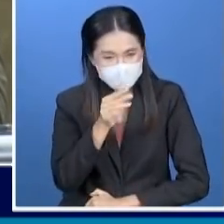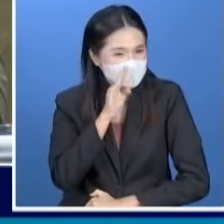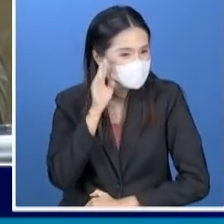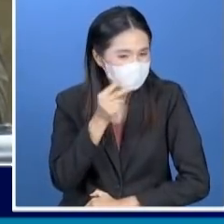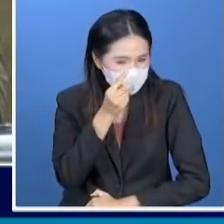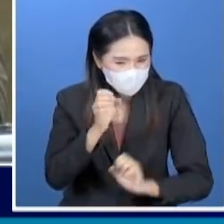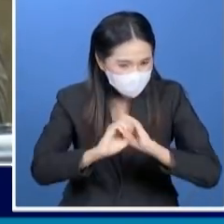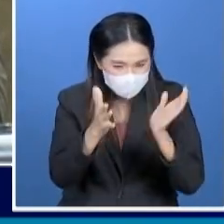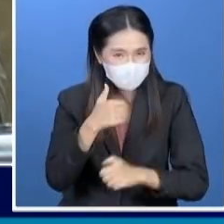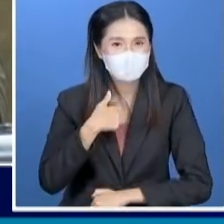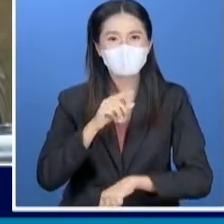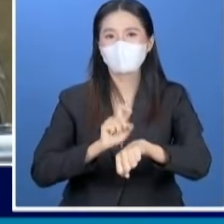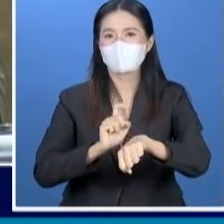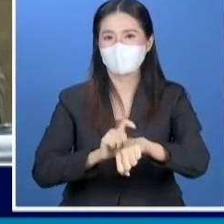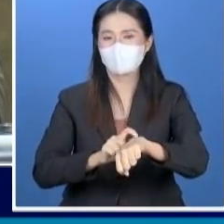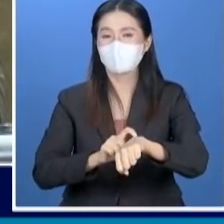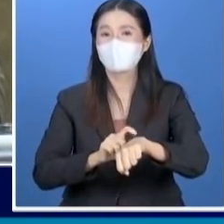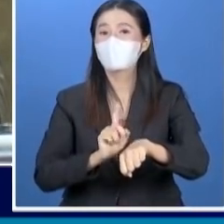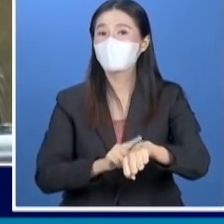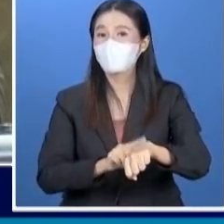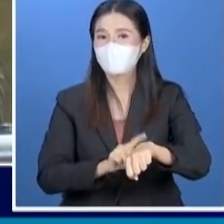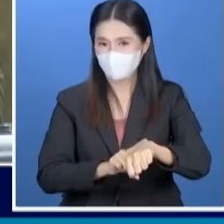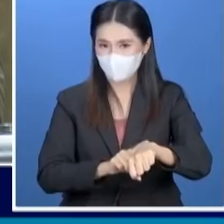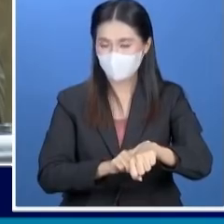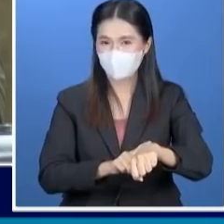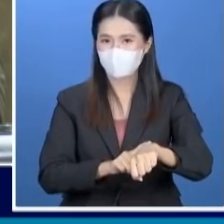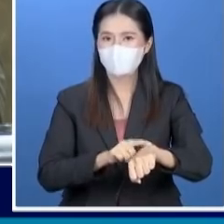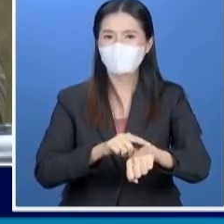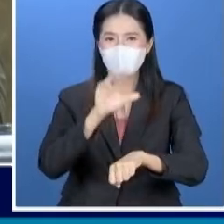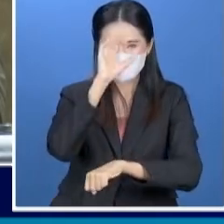นะครับภาพว่าตัดไปช่วงเวลาที่ในตอน